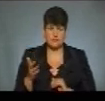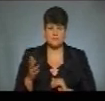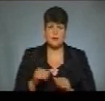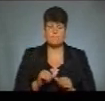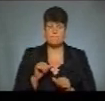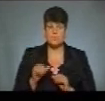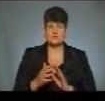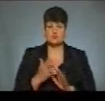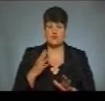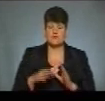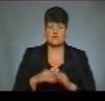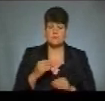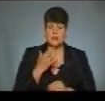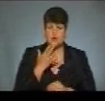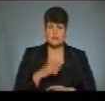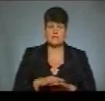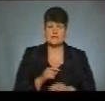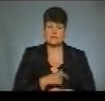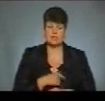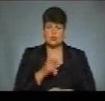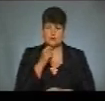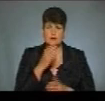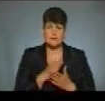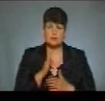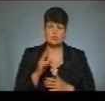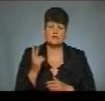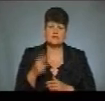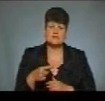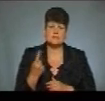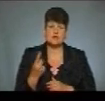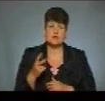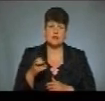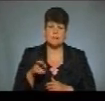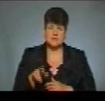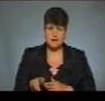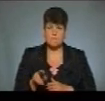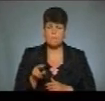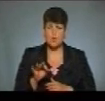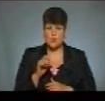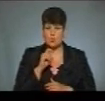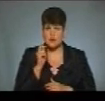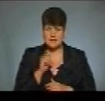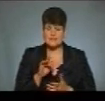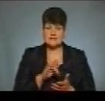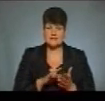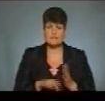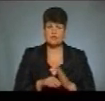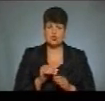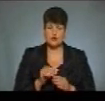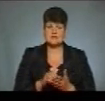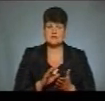Позачергові вибори народних депутатів України мають відбутися 21 липня. По Україні Центрвиборчком